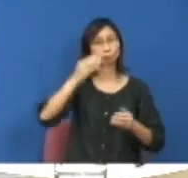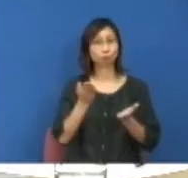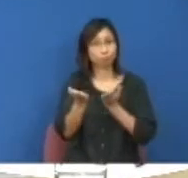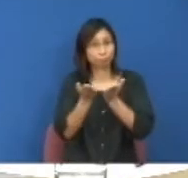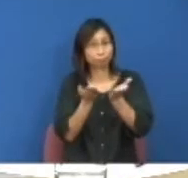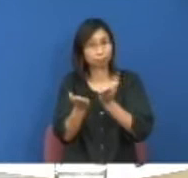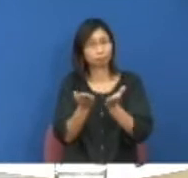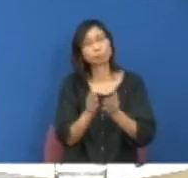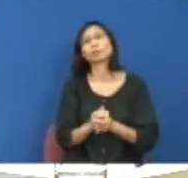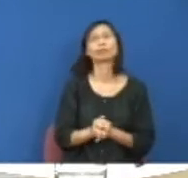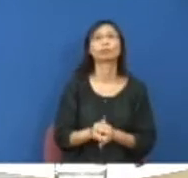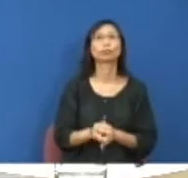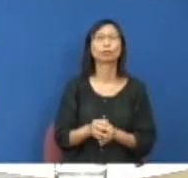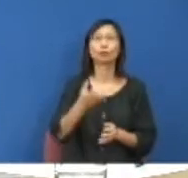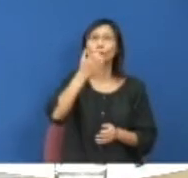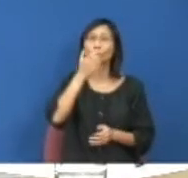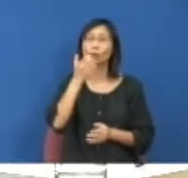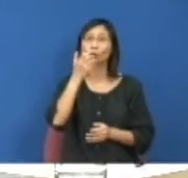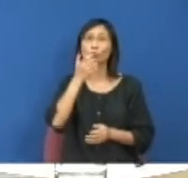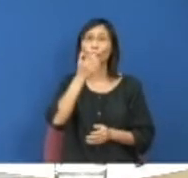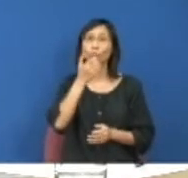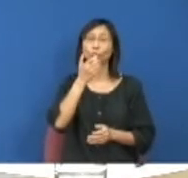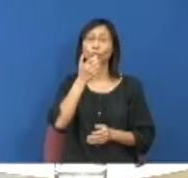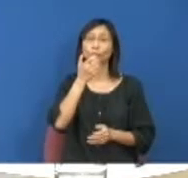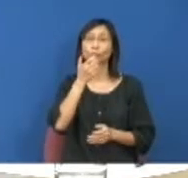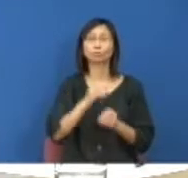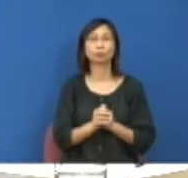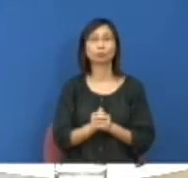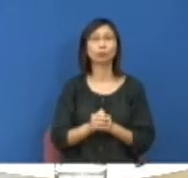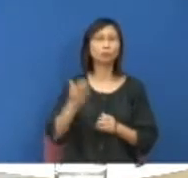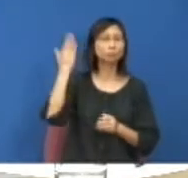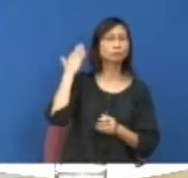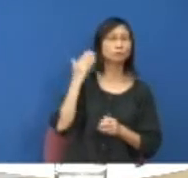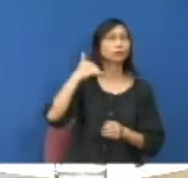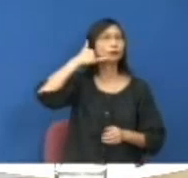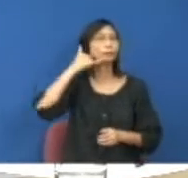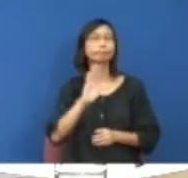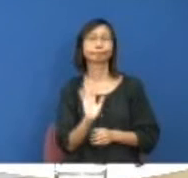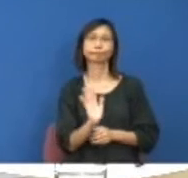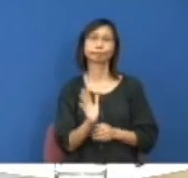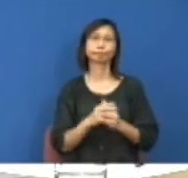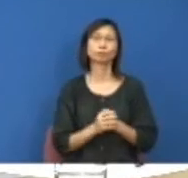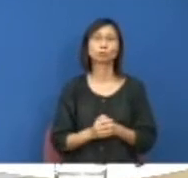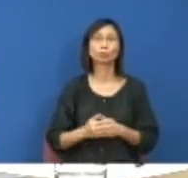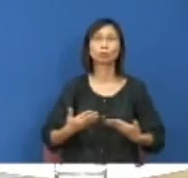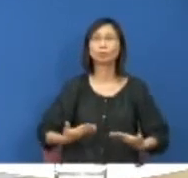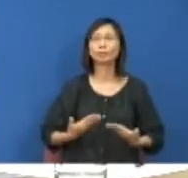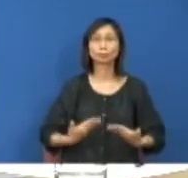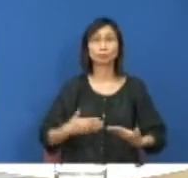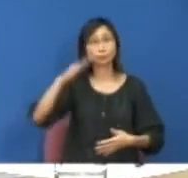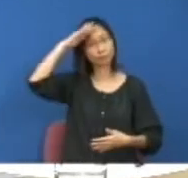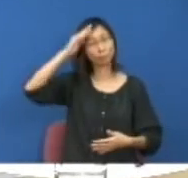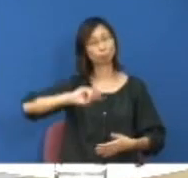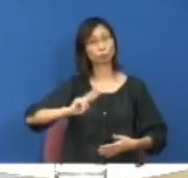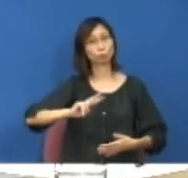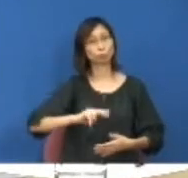個對講機嘅當時就因為未有手提電話，咁、即係呢啲咁嘅嘢，而家警方都係咁噶，警方而家每人有部手提電話噶、